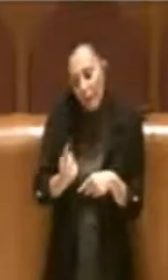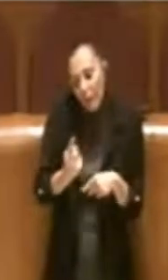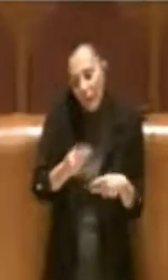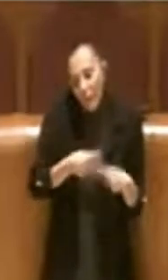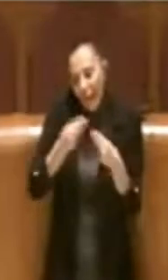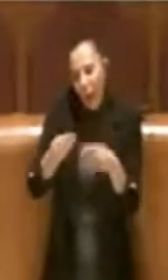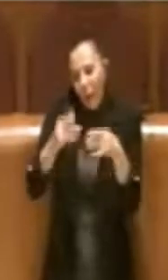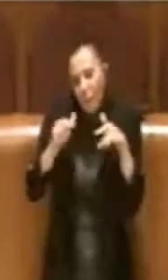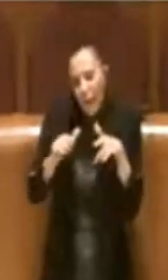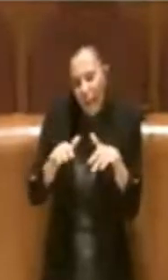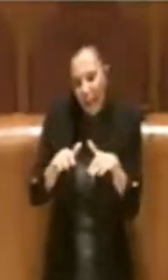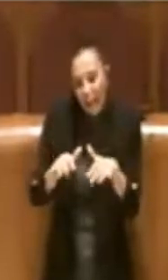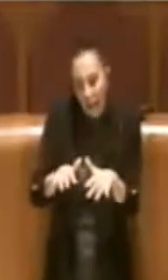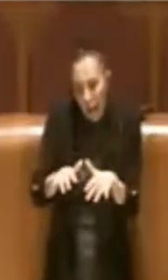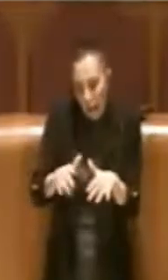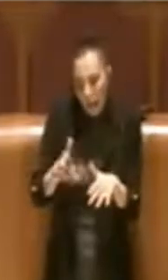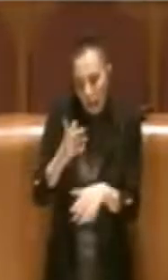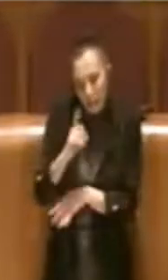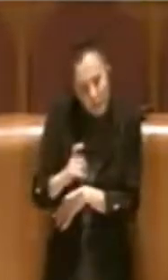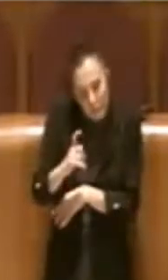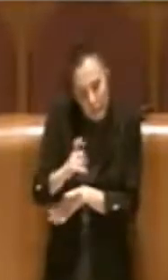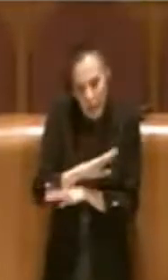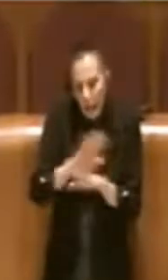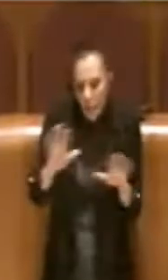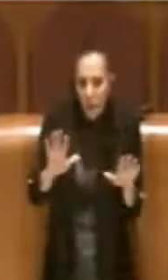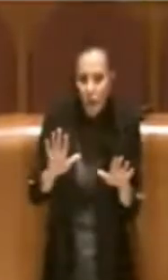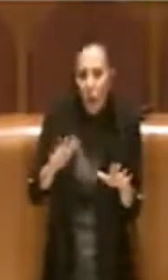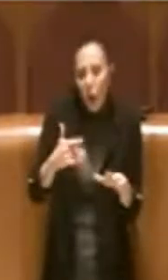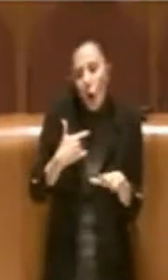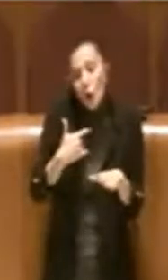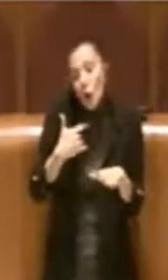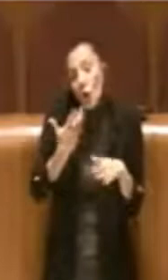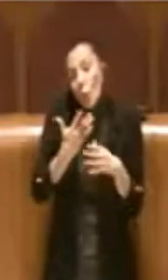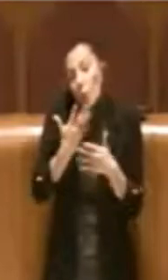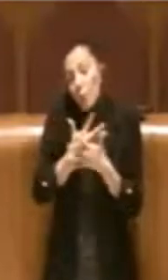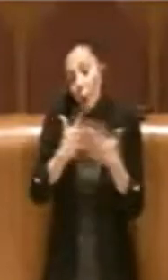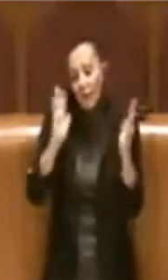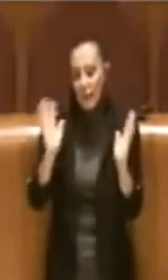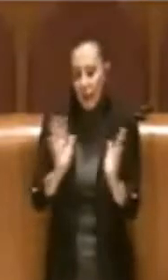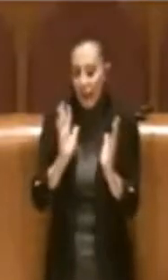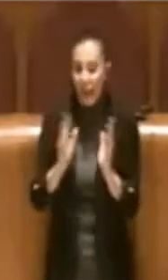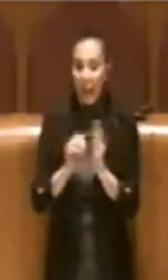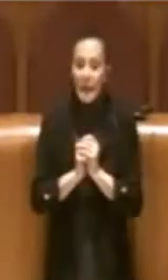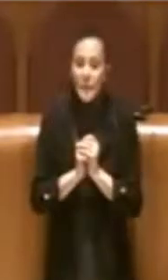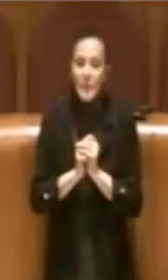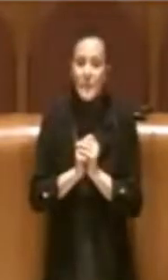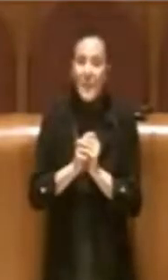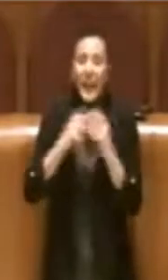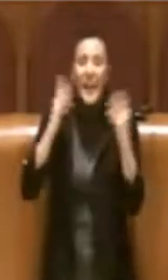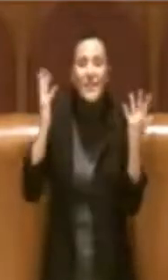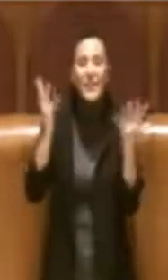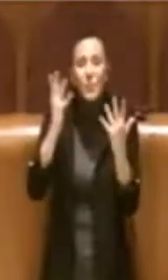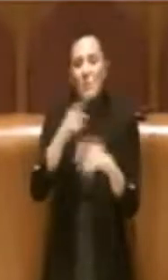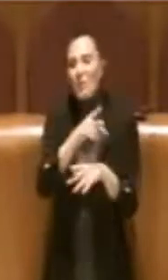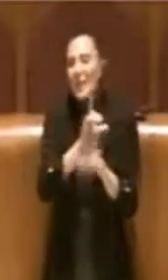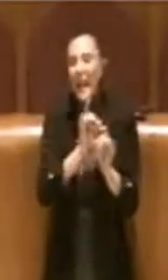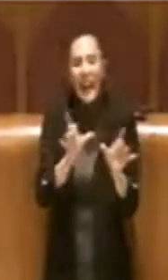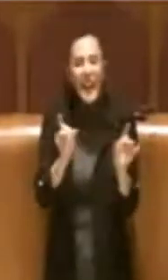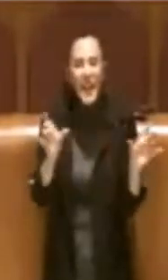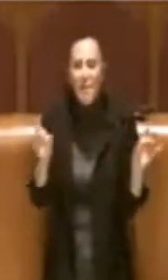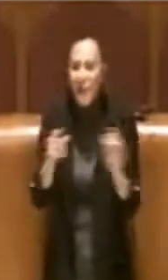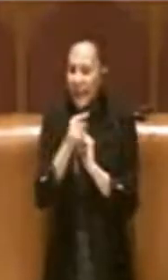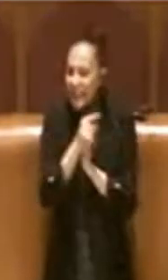questi miliardi, qualcosina io lo proverei a fare. Poi eventualmente voi insomma siete liberissimi